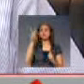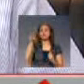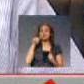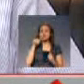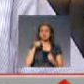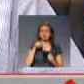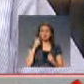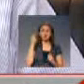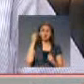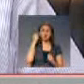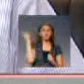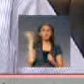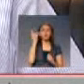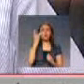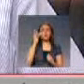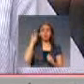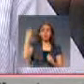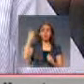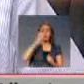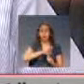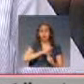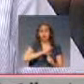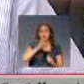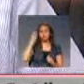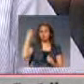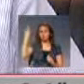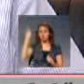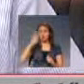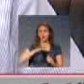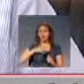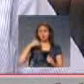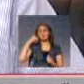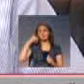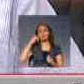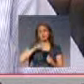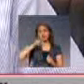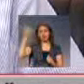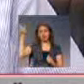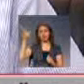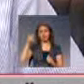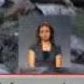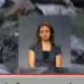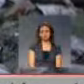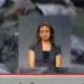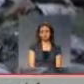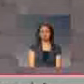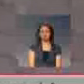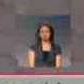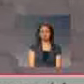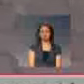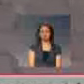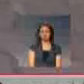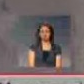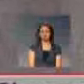المخابرات العامة والقوات المسلحة، وفعلا حصل اتصال بين الجهاز التنفيذي والمخابرات.